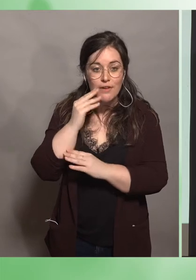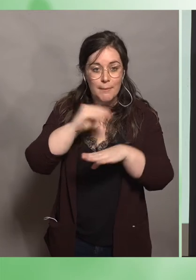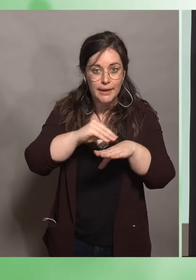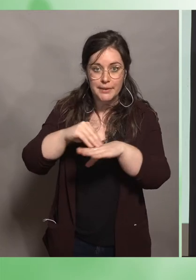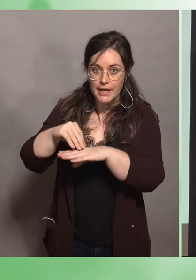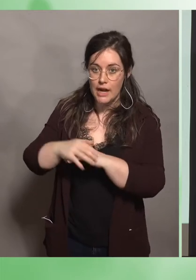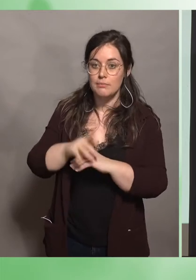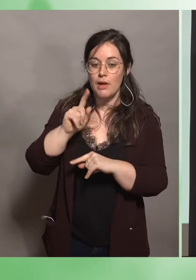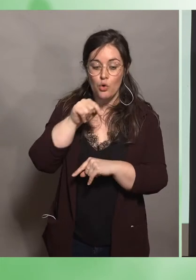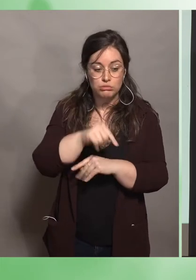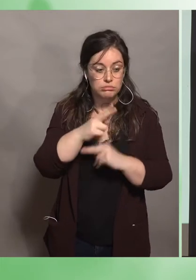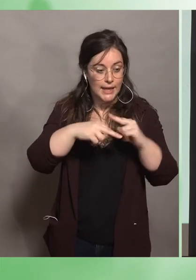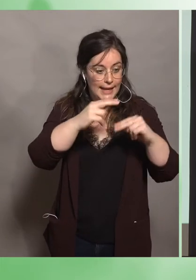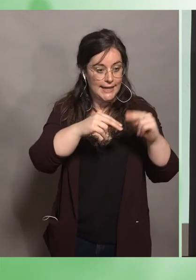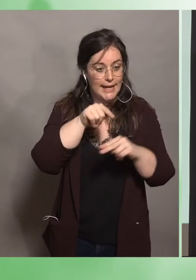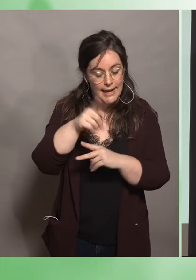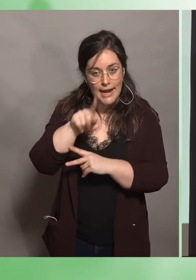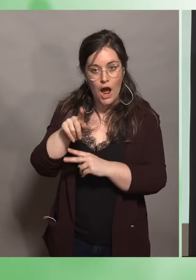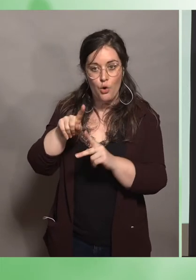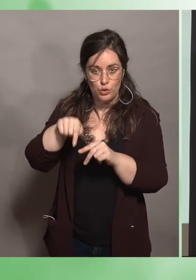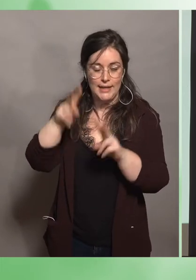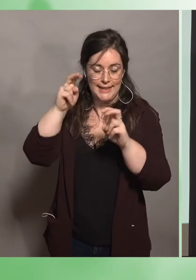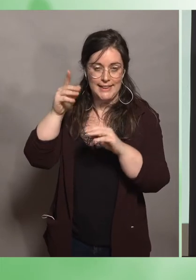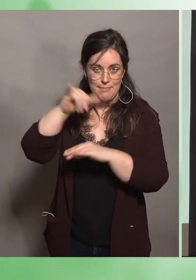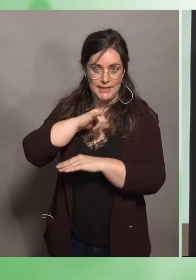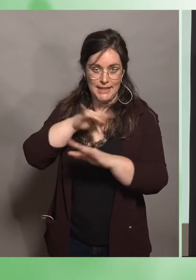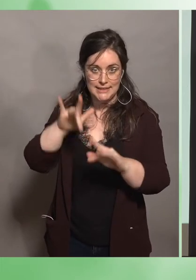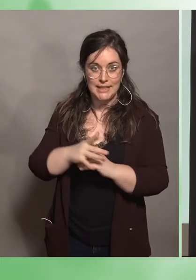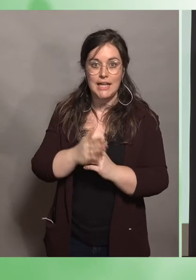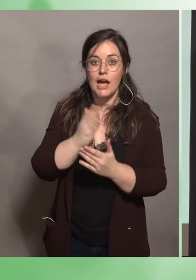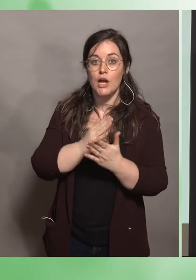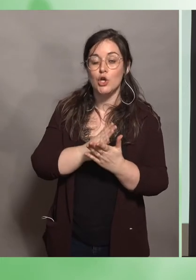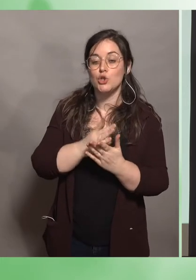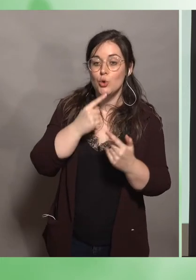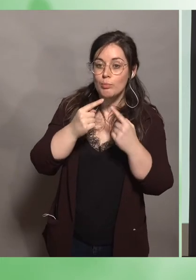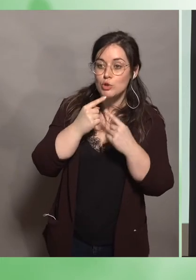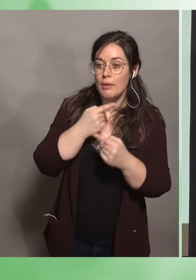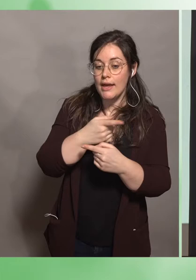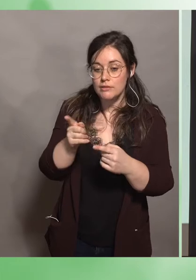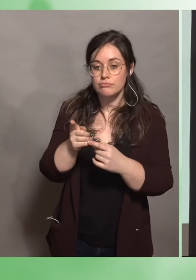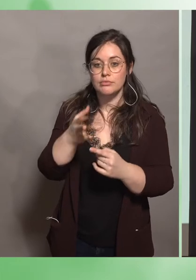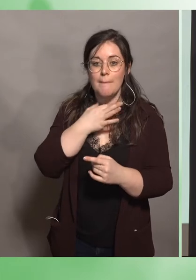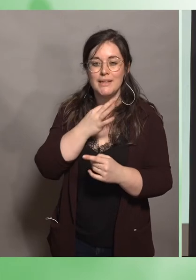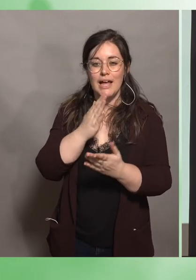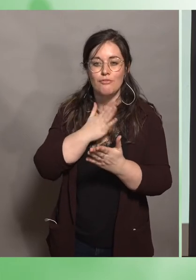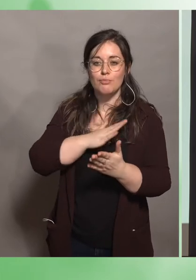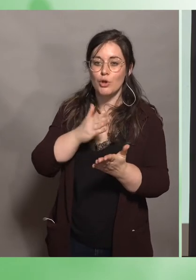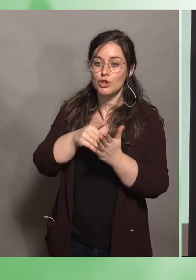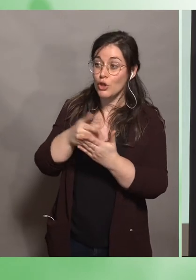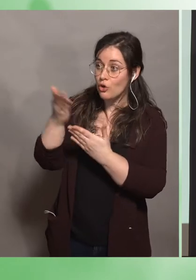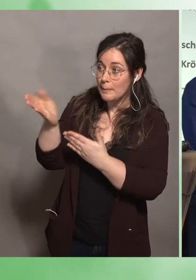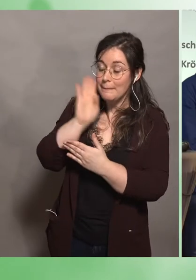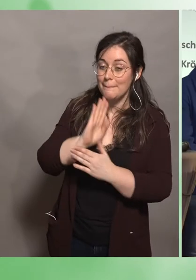auch diejenigen kennen, die sich auch für das Thema interessieren. Wir sprechen schon über Ihren Bedarf an Schulungen. Jetzt möchte ich noch Sie